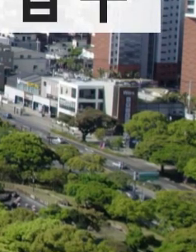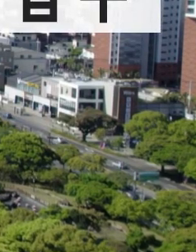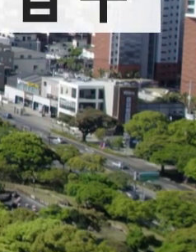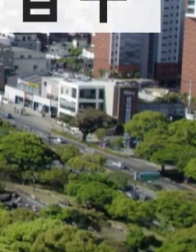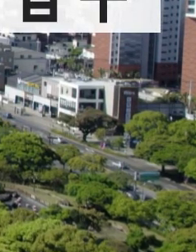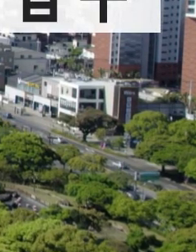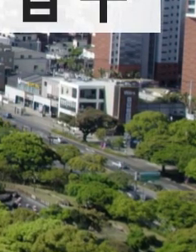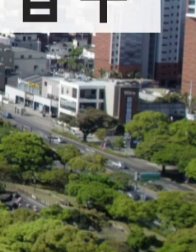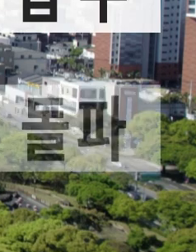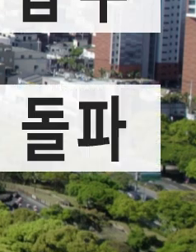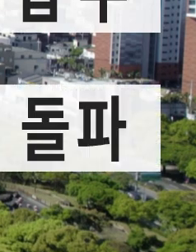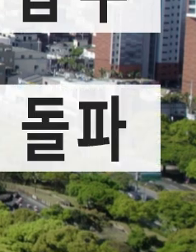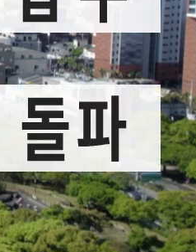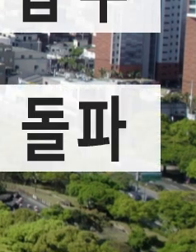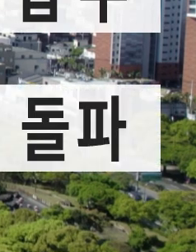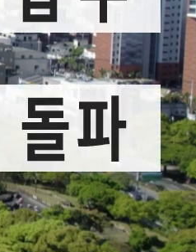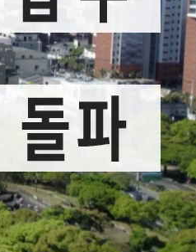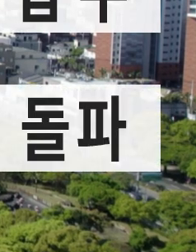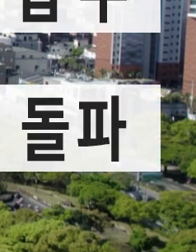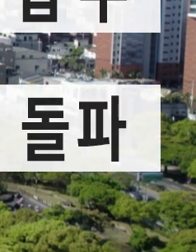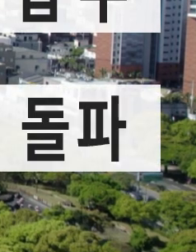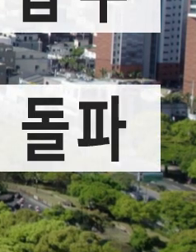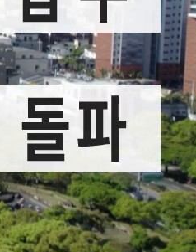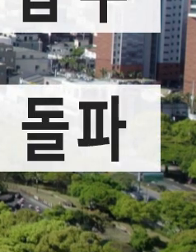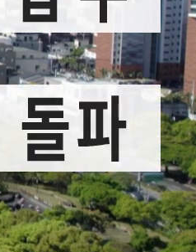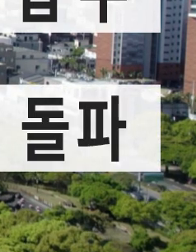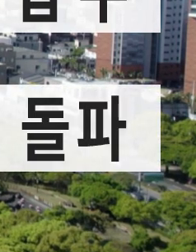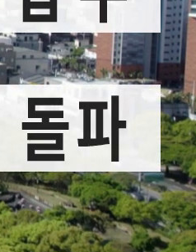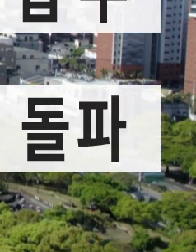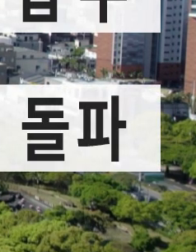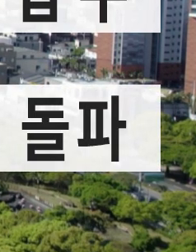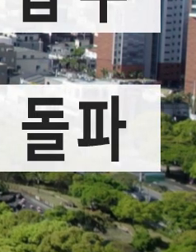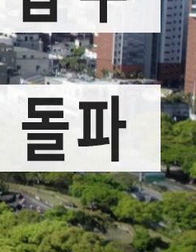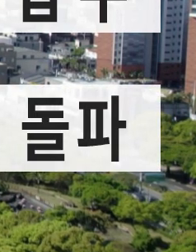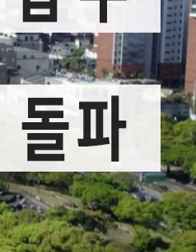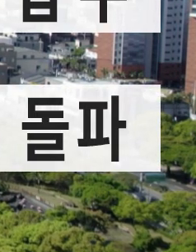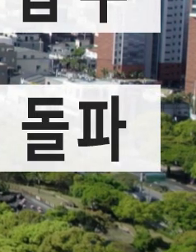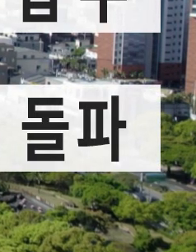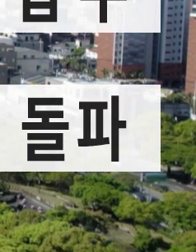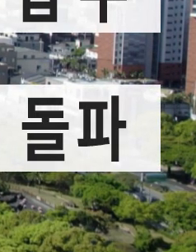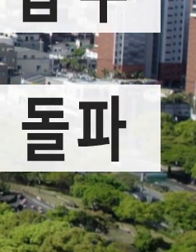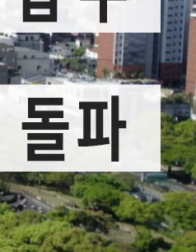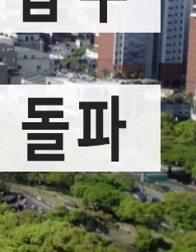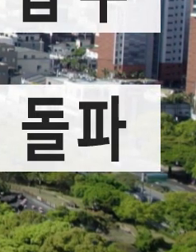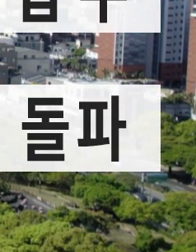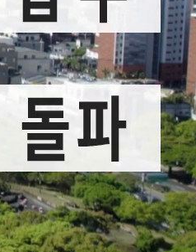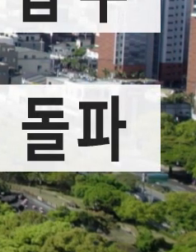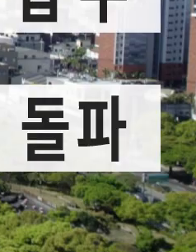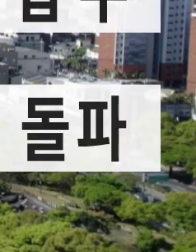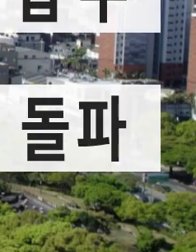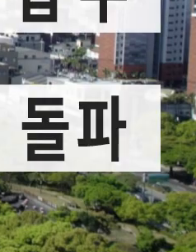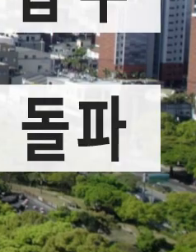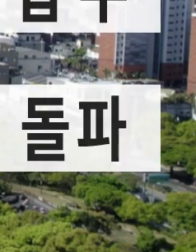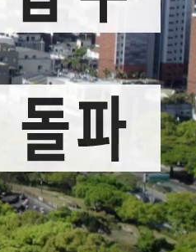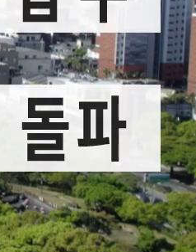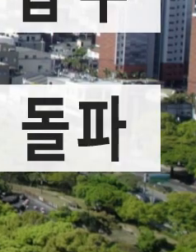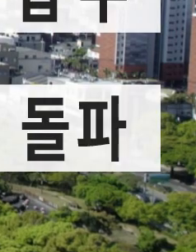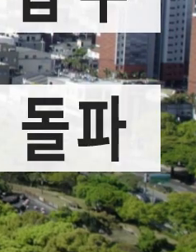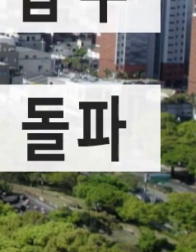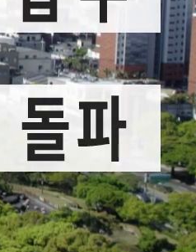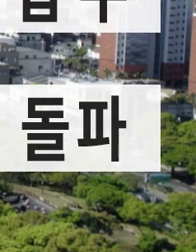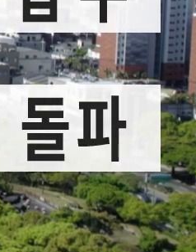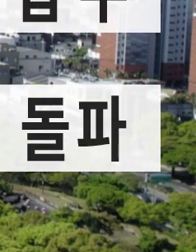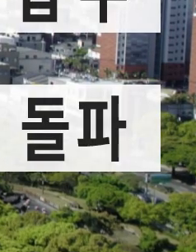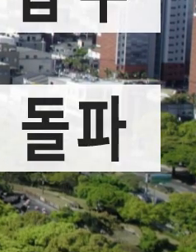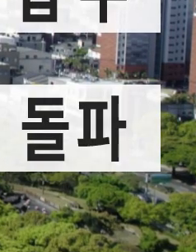있습니다. 제주 120만 더 콜센터가 개소 14주년을 맞아 누적 상담 590만